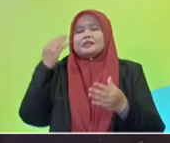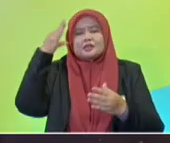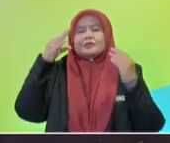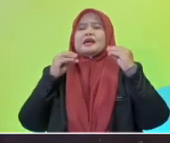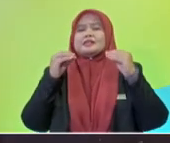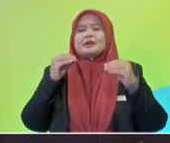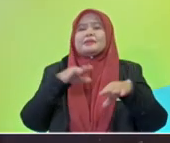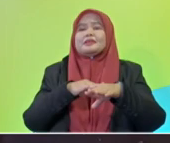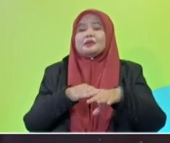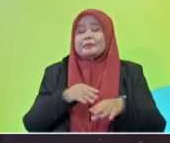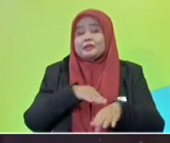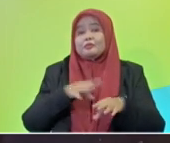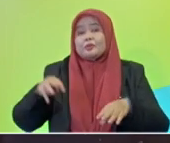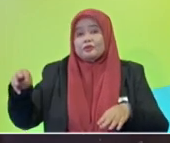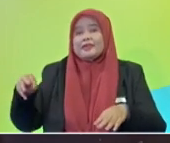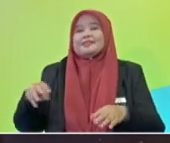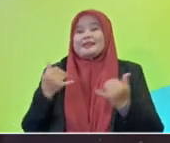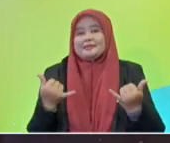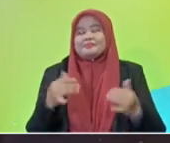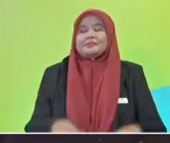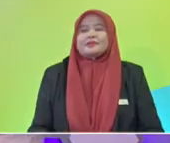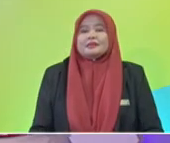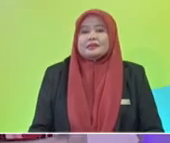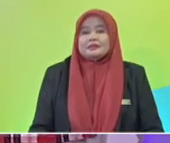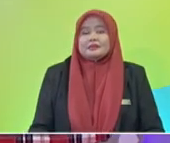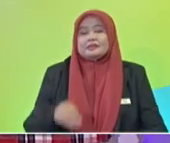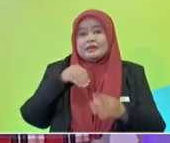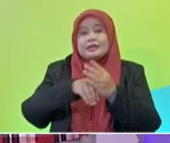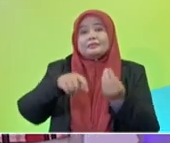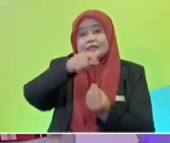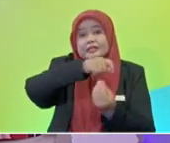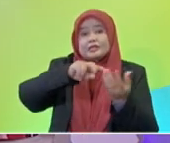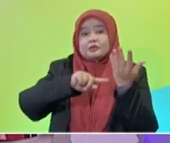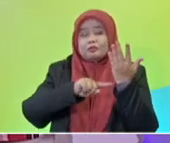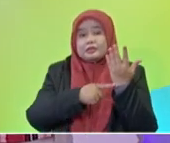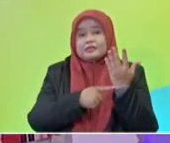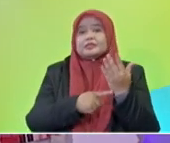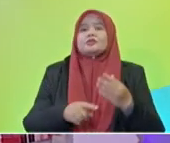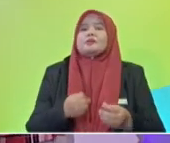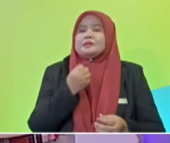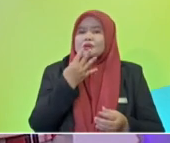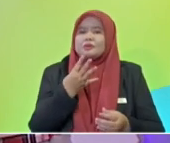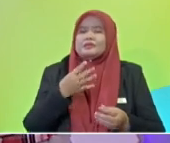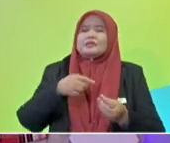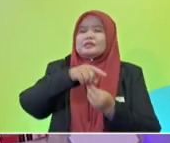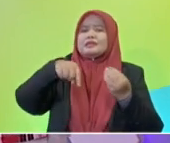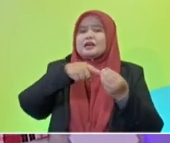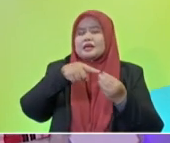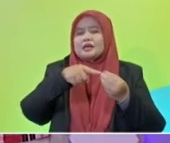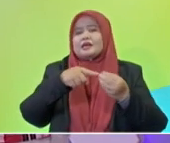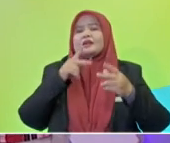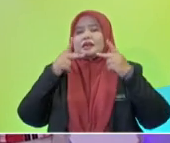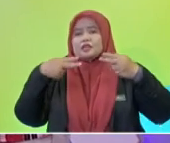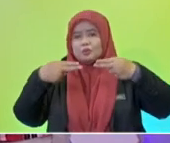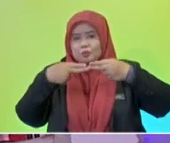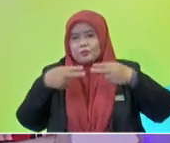yang di rumah dan juga di dalam talian ha Mira sebenarnya dalam kitar semula Cikgu akan Jelaskan tentang kata hubung okey Baiklah